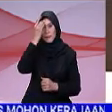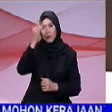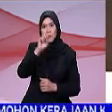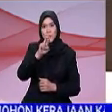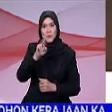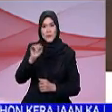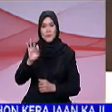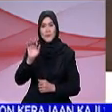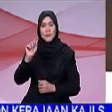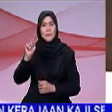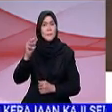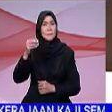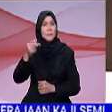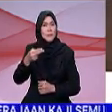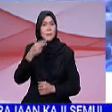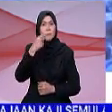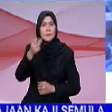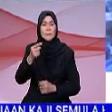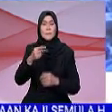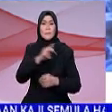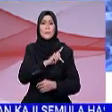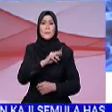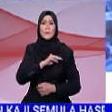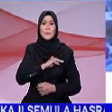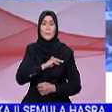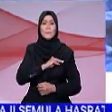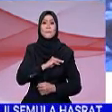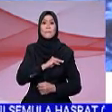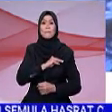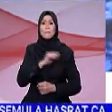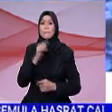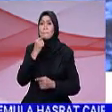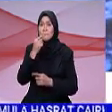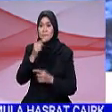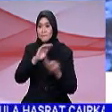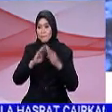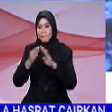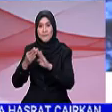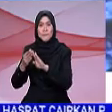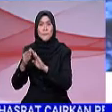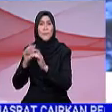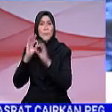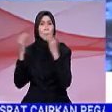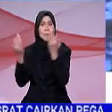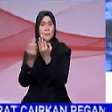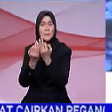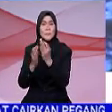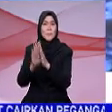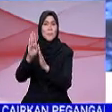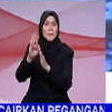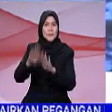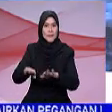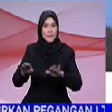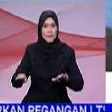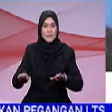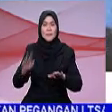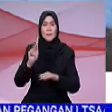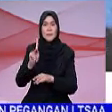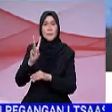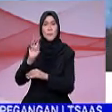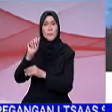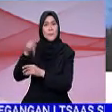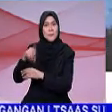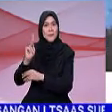Fatimah mendedahkan Kementerian Kebajikan Kesejahteraan Komuniti, Wanita, Keluarga dan Pembangunan Kanak-kanak